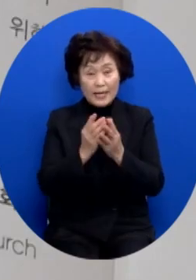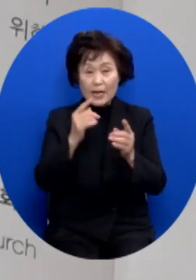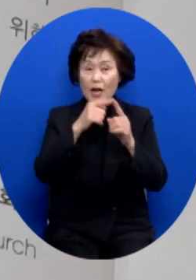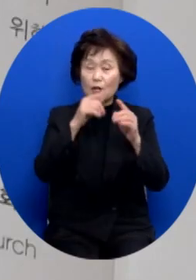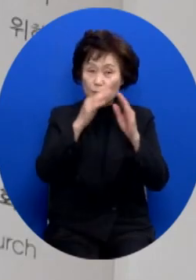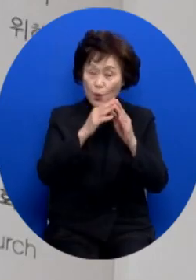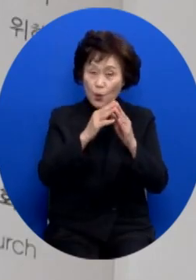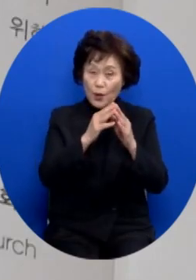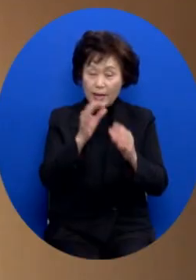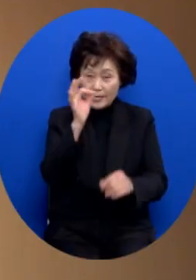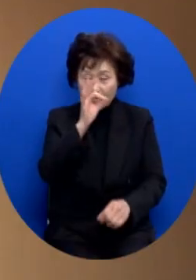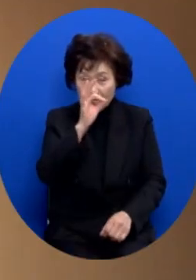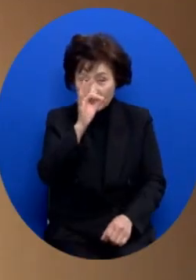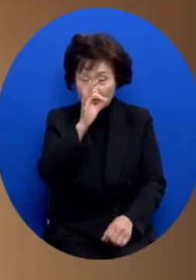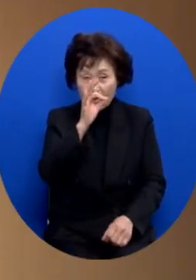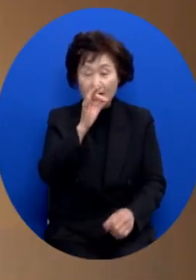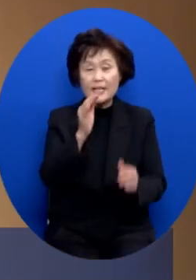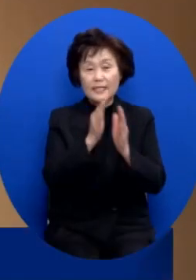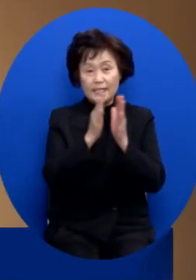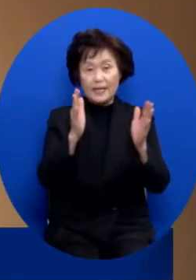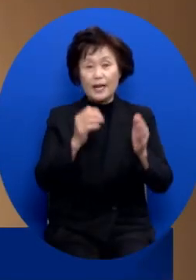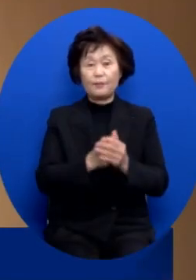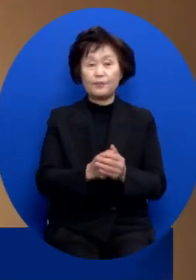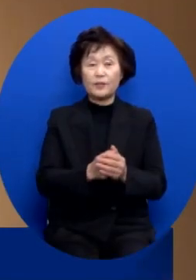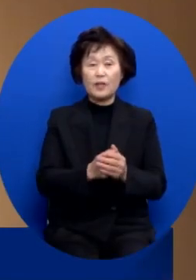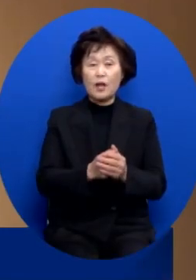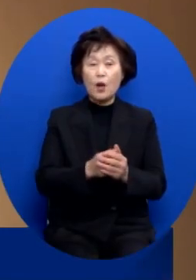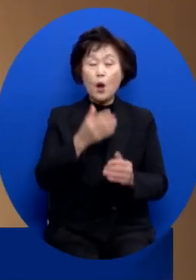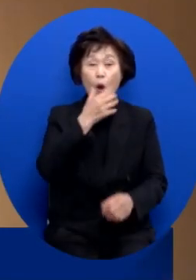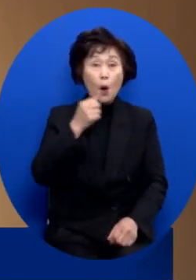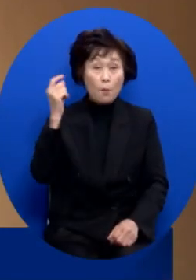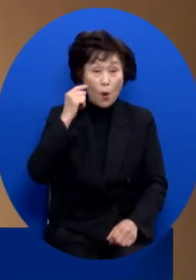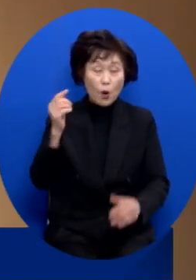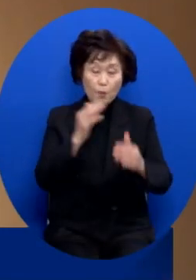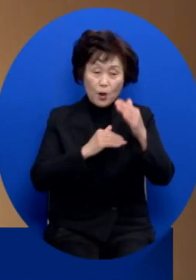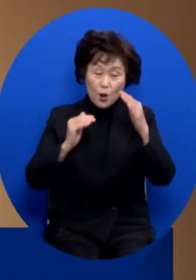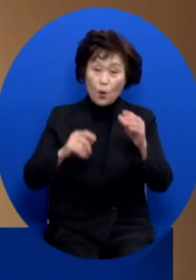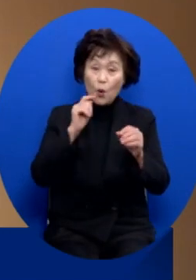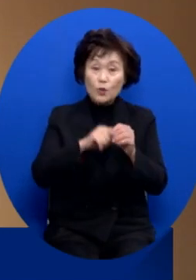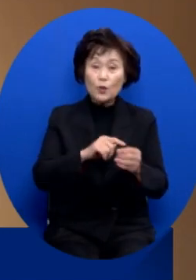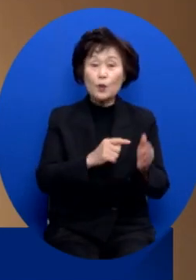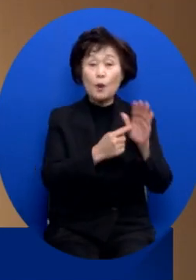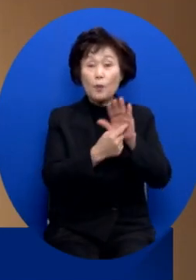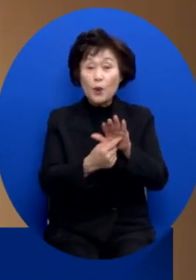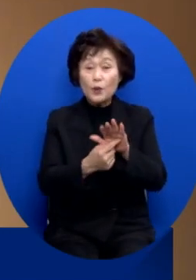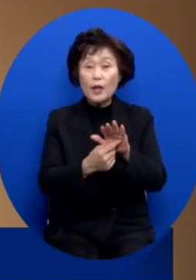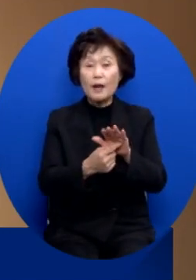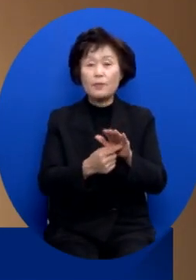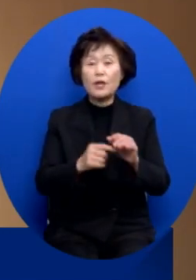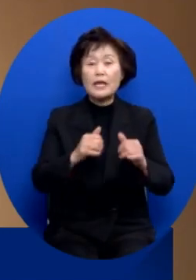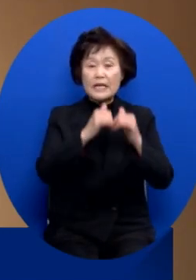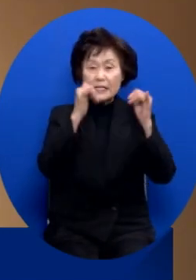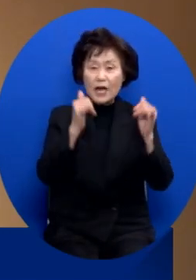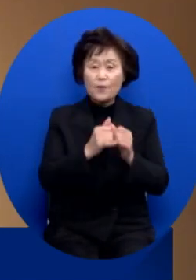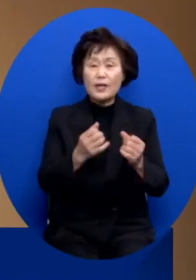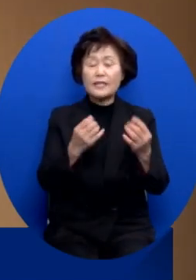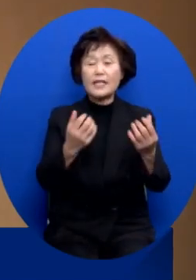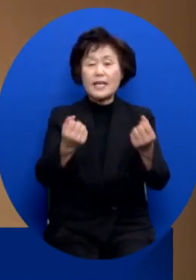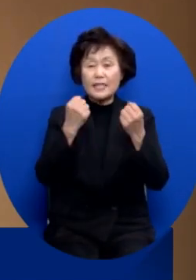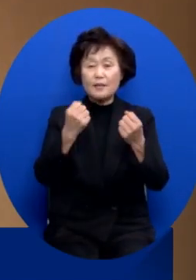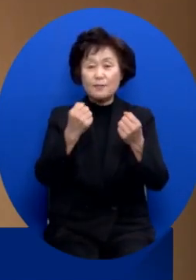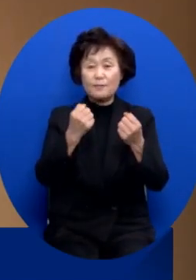자리로 마련됐습니다. 복음을 공적으로 표현함을 통해서 우리 사회의 새 힘이란 손길로 다가갈 필요가 있는